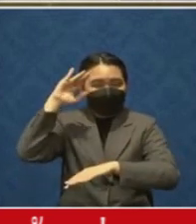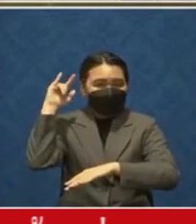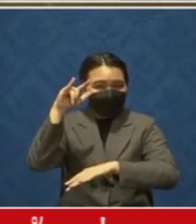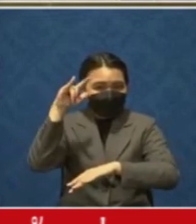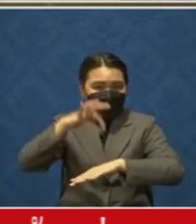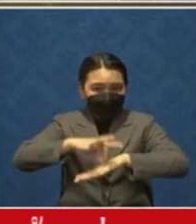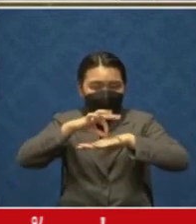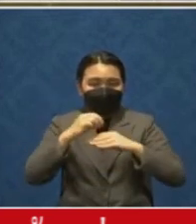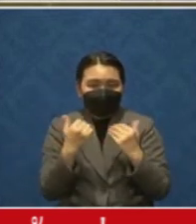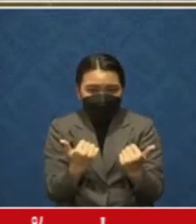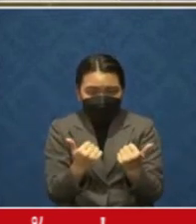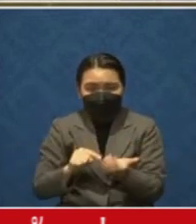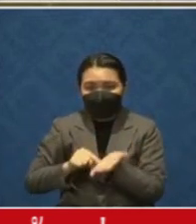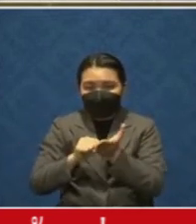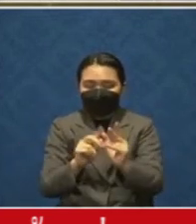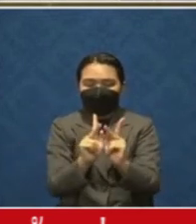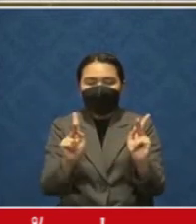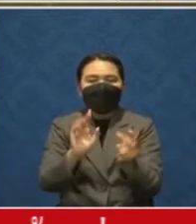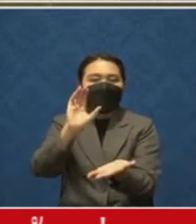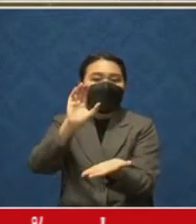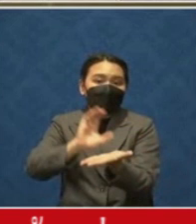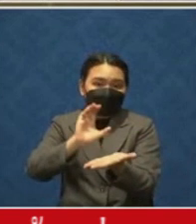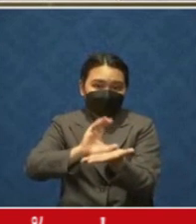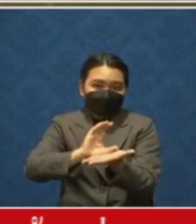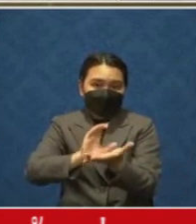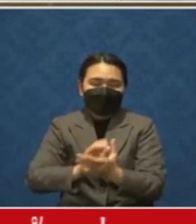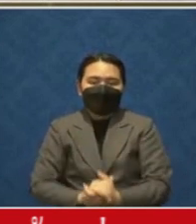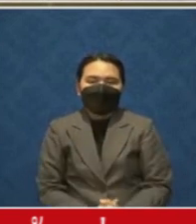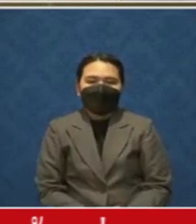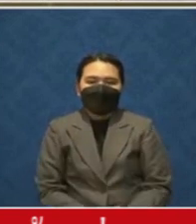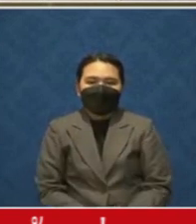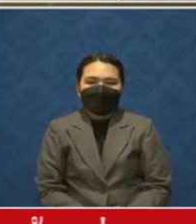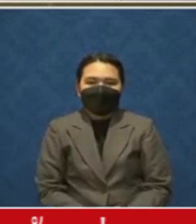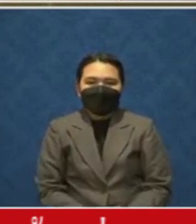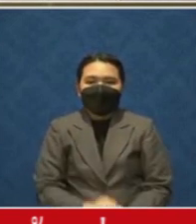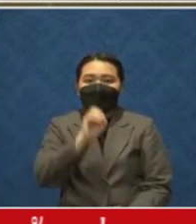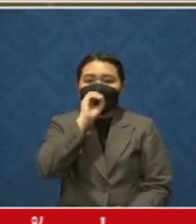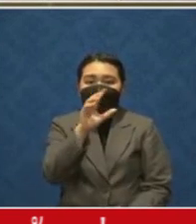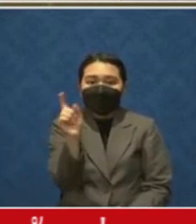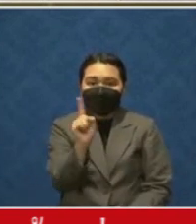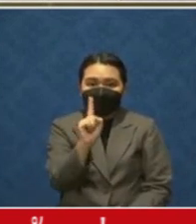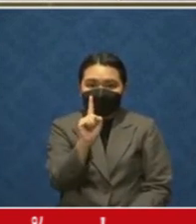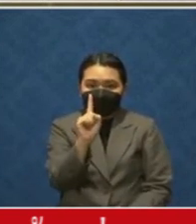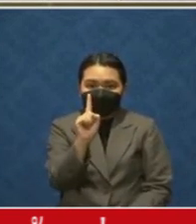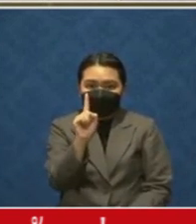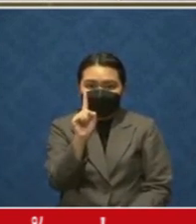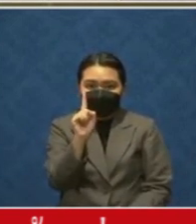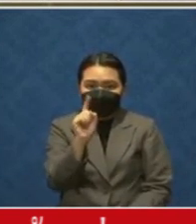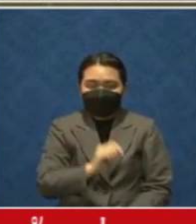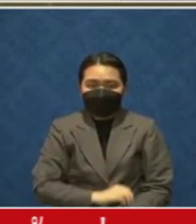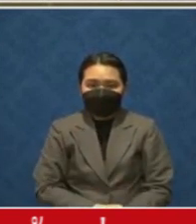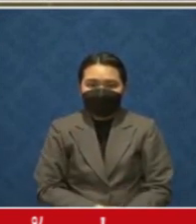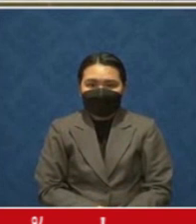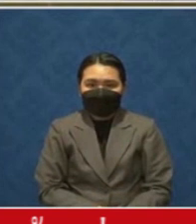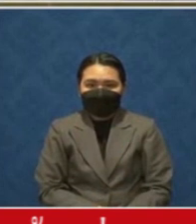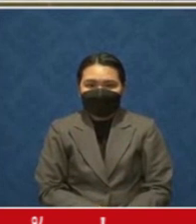ากาศคนปัจจุบันเสนอต่อคณะกรรมการงบประมาณครับเขาบอกว่ายังไงครับท่านประธานครับ